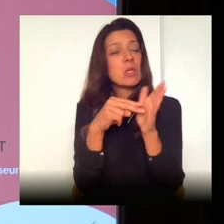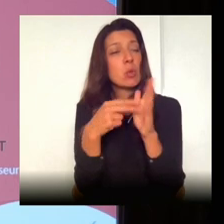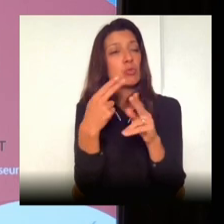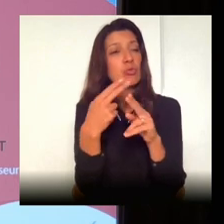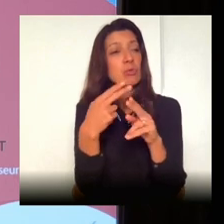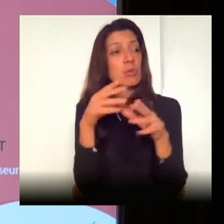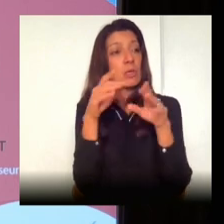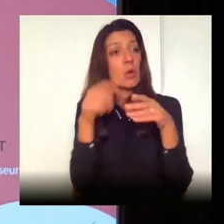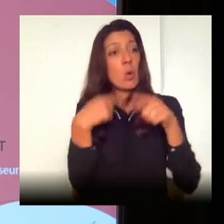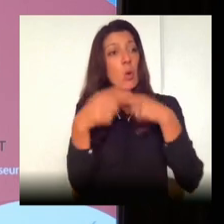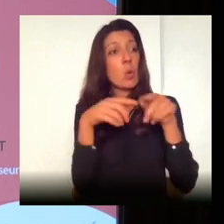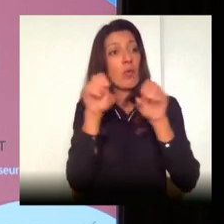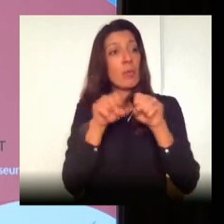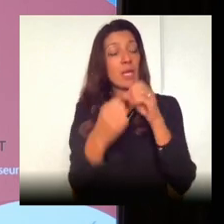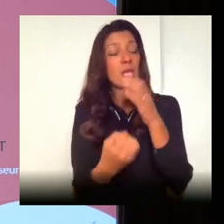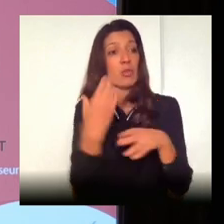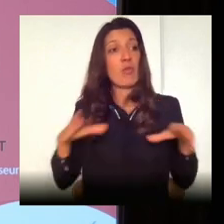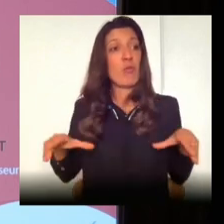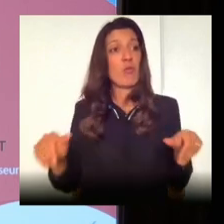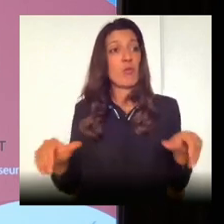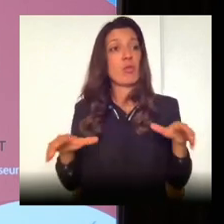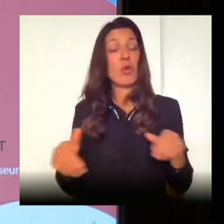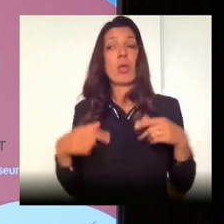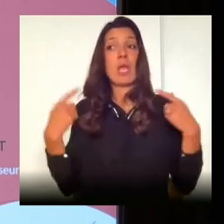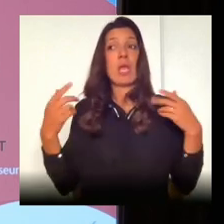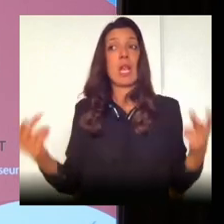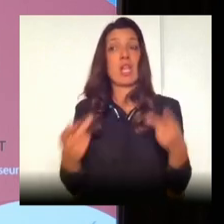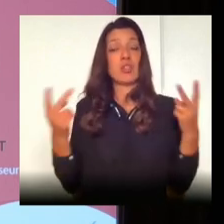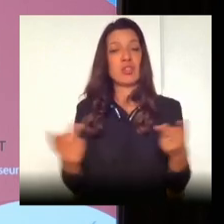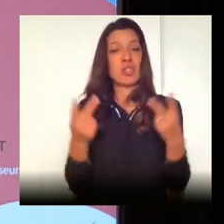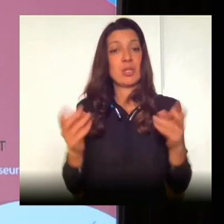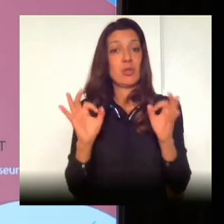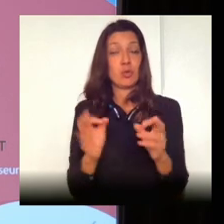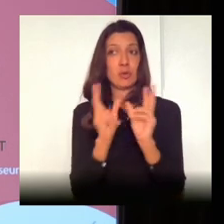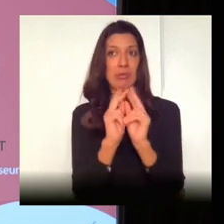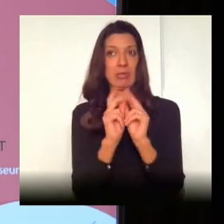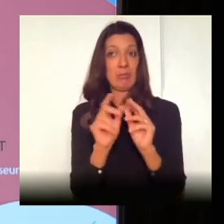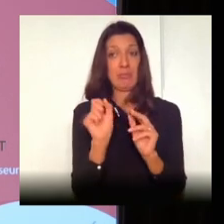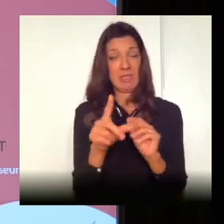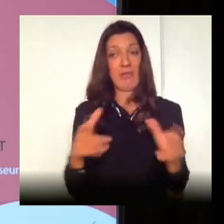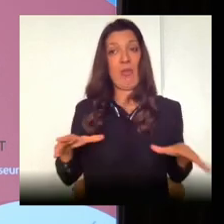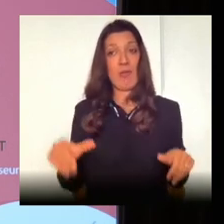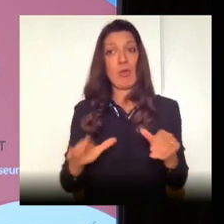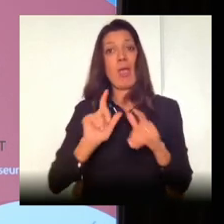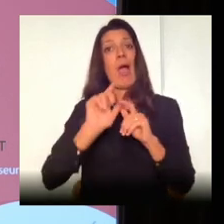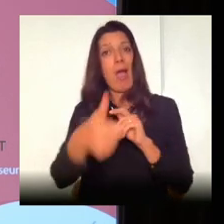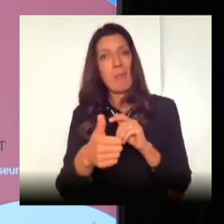un nouveau fauteuil léger. Et on va peut-être démarrer par le fauteuil, puis on reviendra au sport. D'accord.